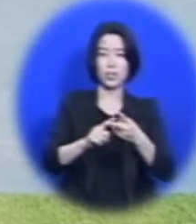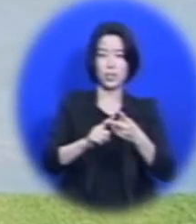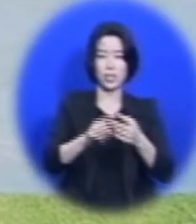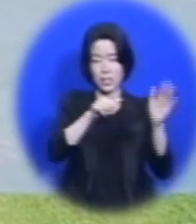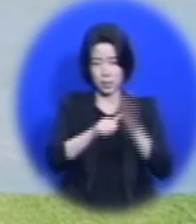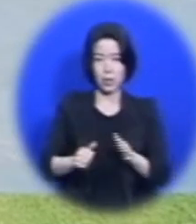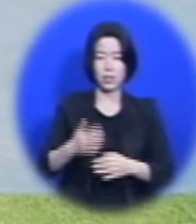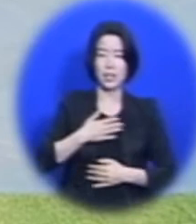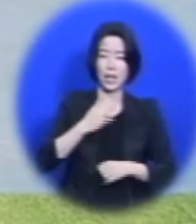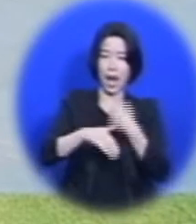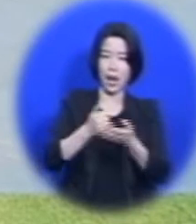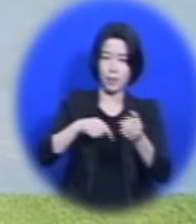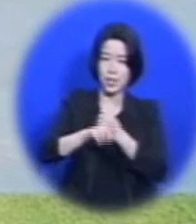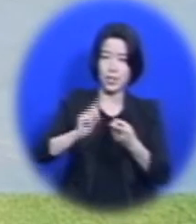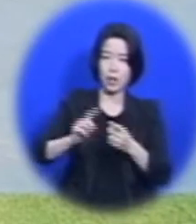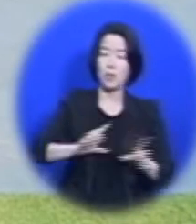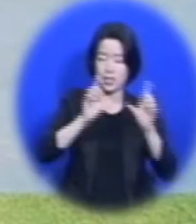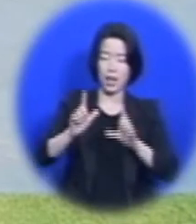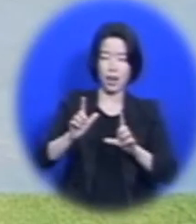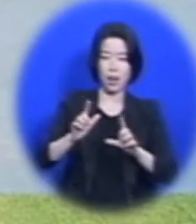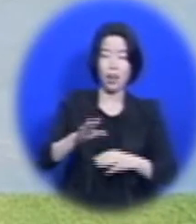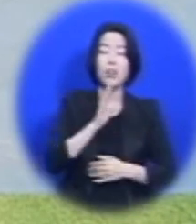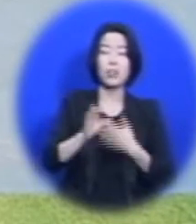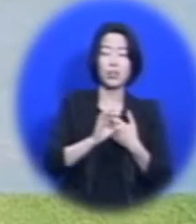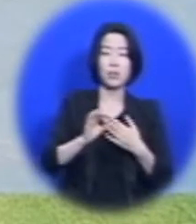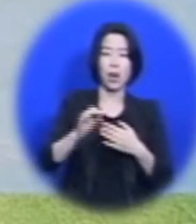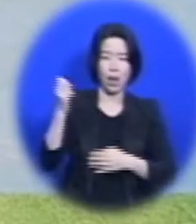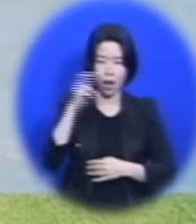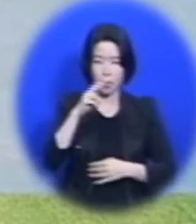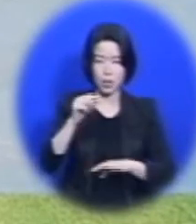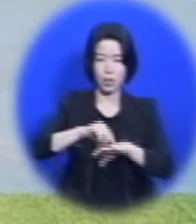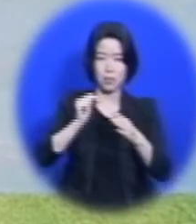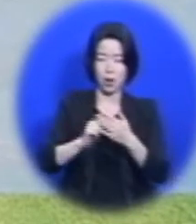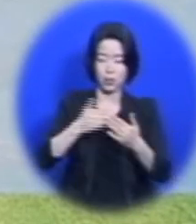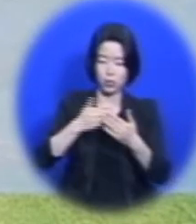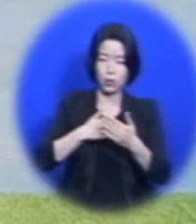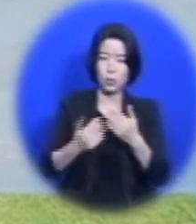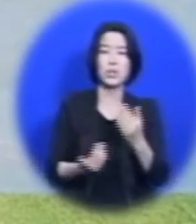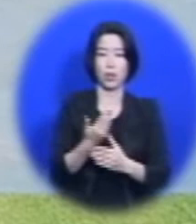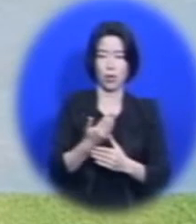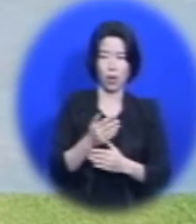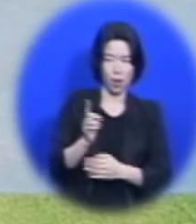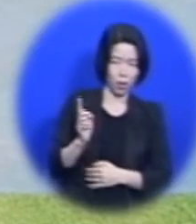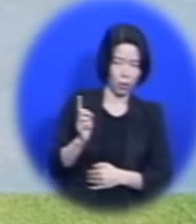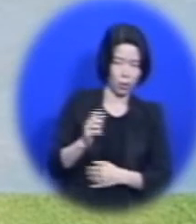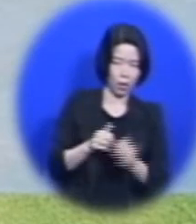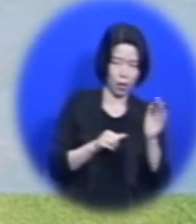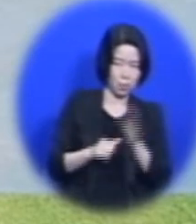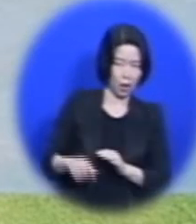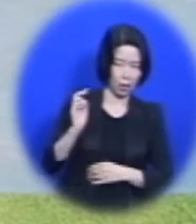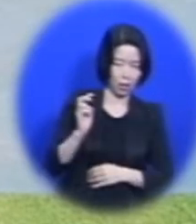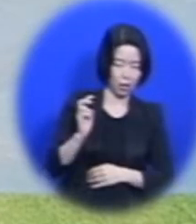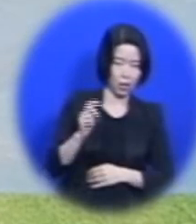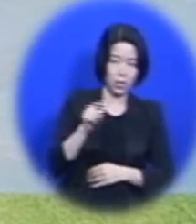뜻대로만 하겠습니다. 그러면 갑자기 마음에 두려움이 생기는 일. 저러다가 망할 텐데, 아